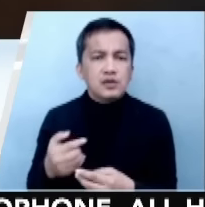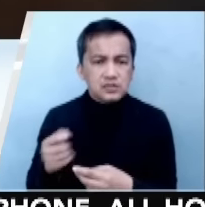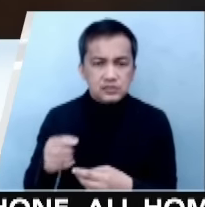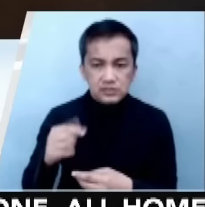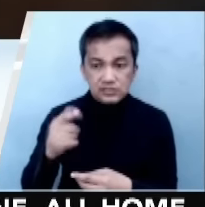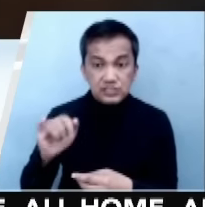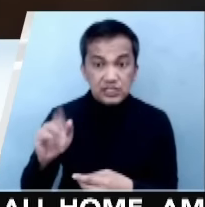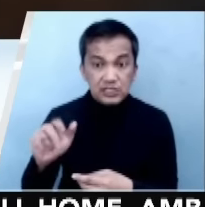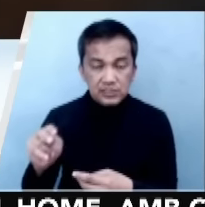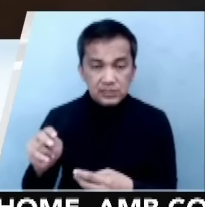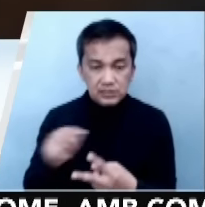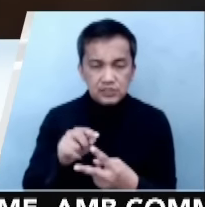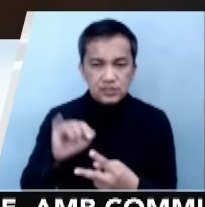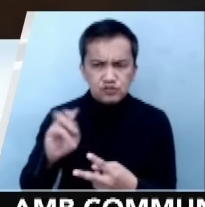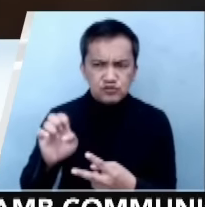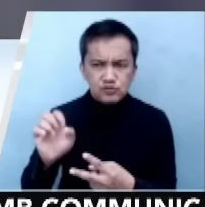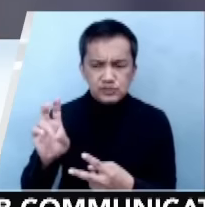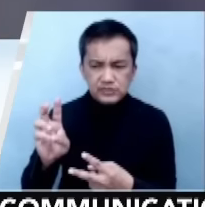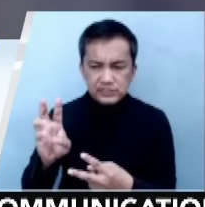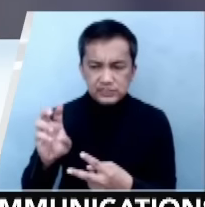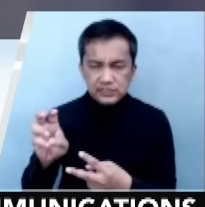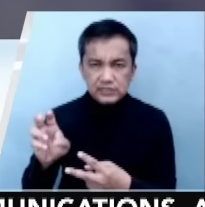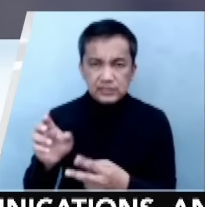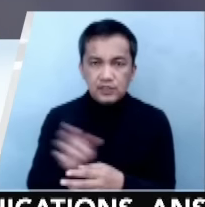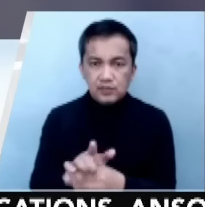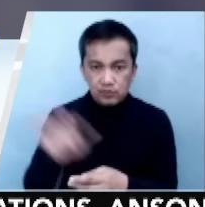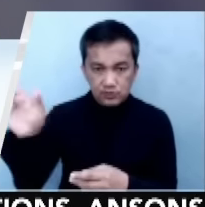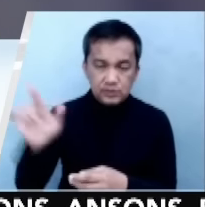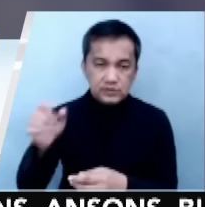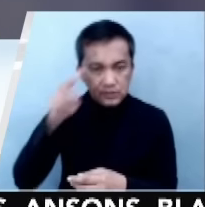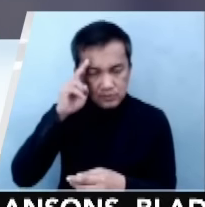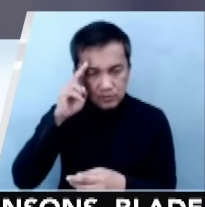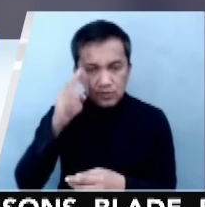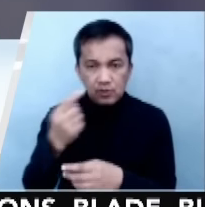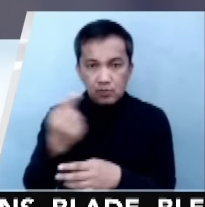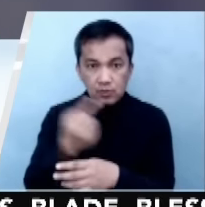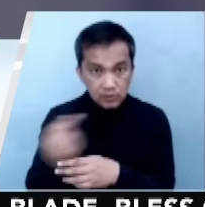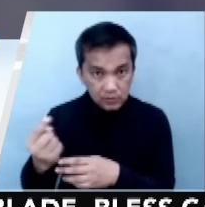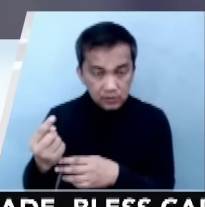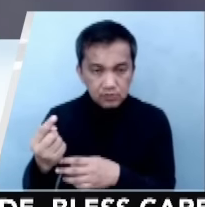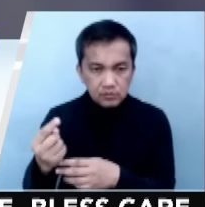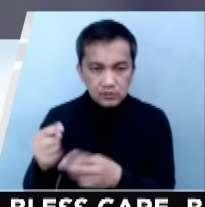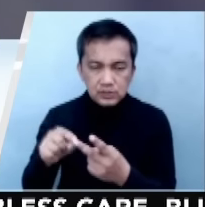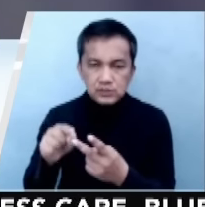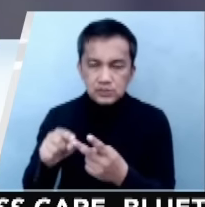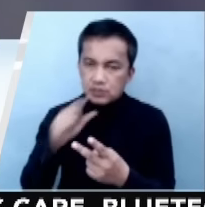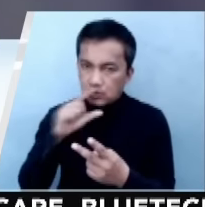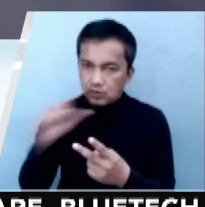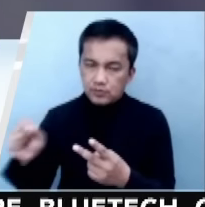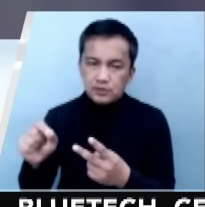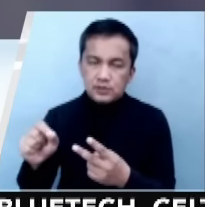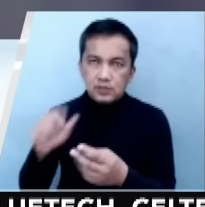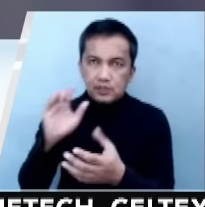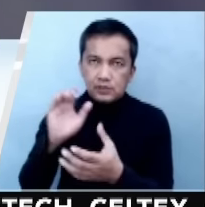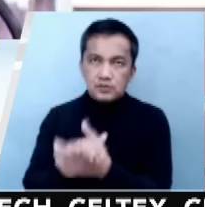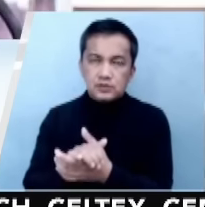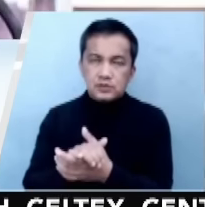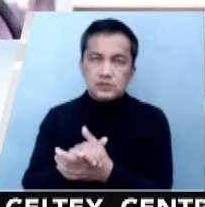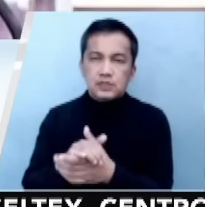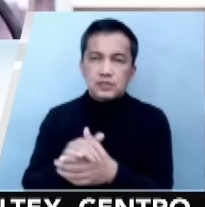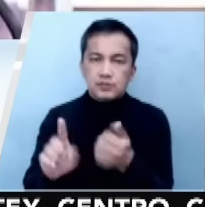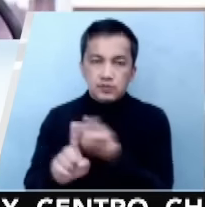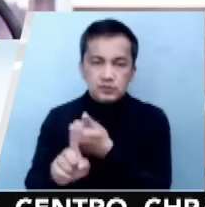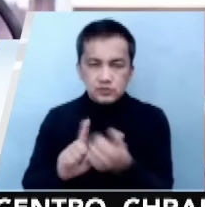June 16 siya na-deploy sa Saudi Arabia pero isang linggo pa lang, nagsumbong na raw ito sa asawa ng maltreatment.